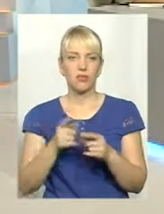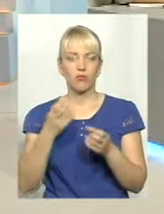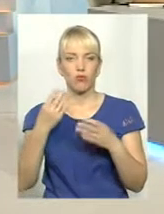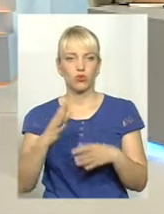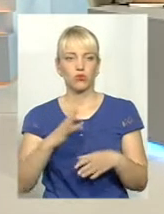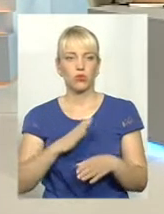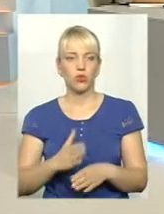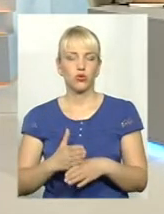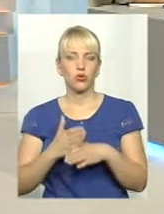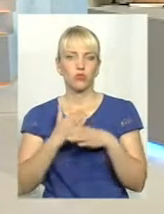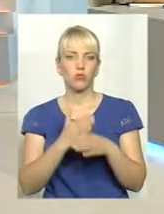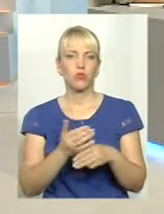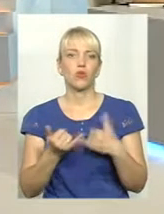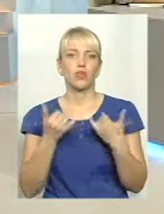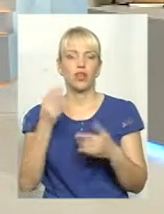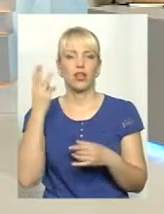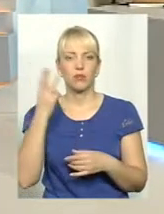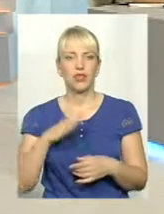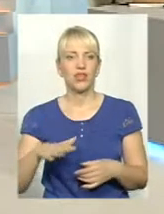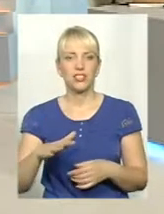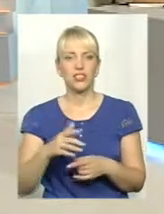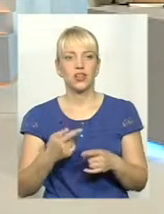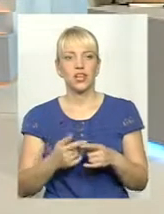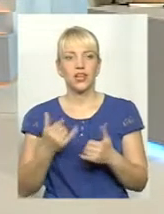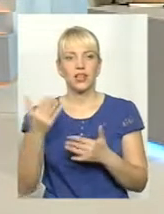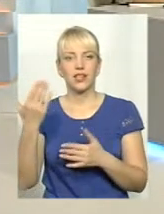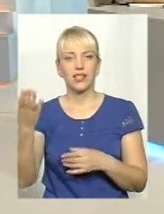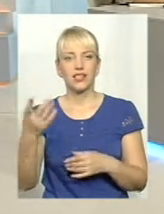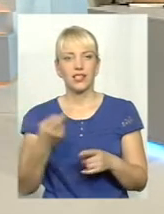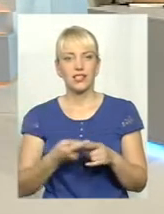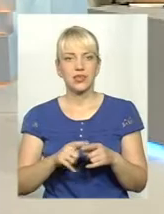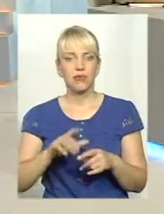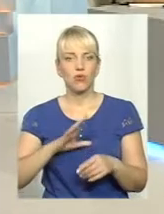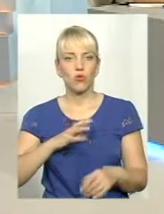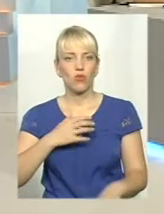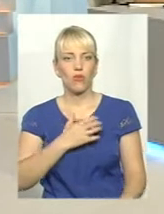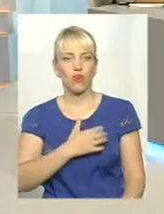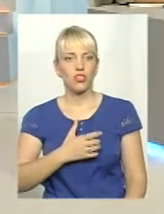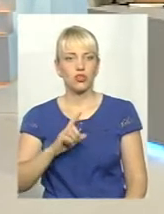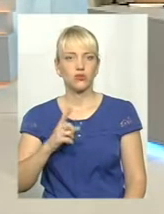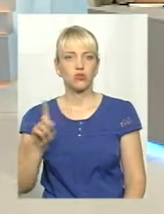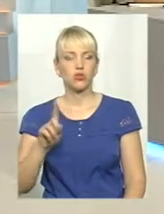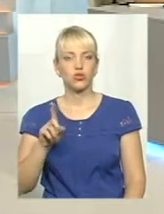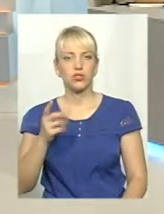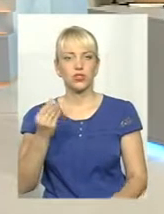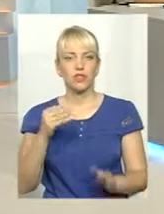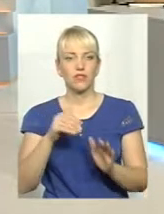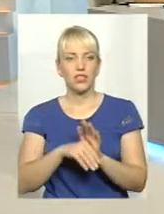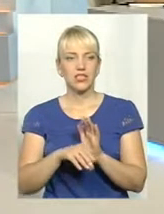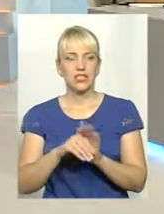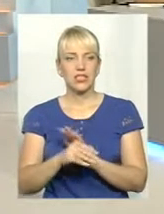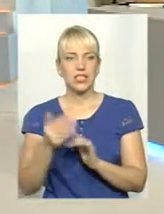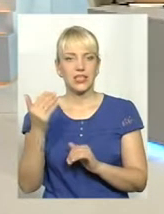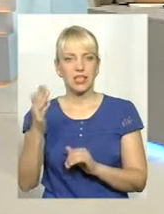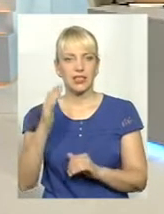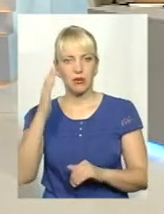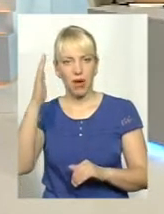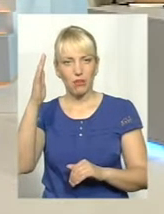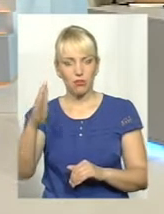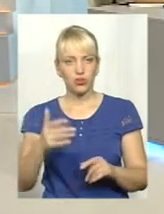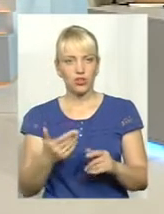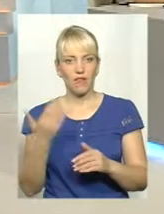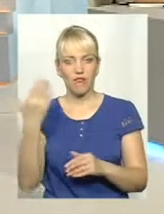що, ясно, консалтинговій компанії треба платити гроші. Ні. Не потрібно? Вони відмовились. Тобто це